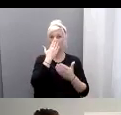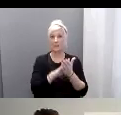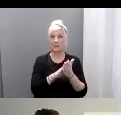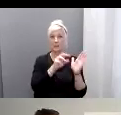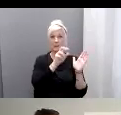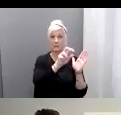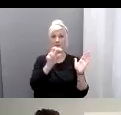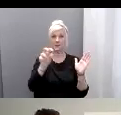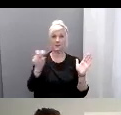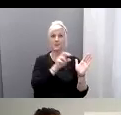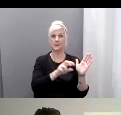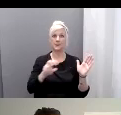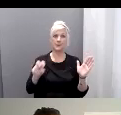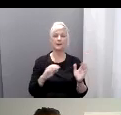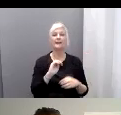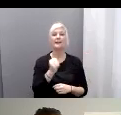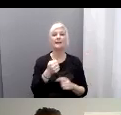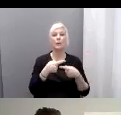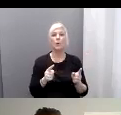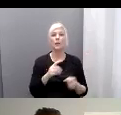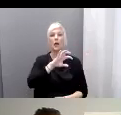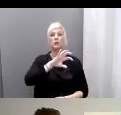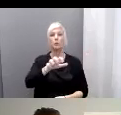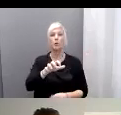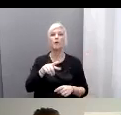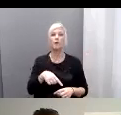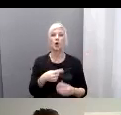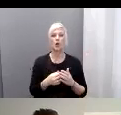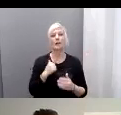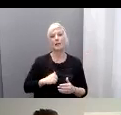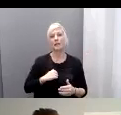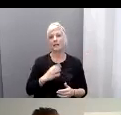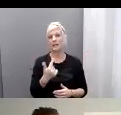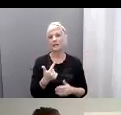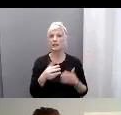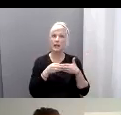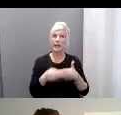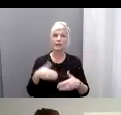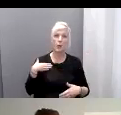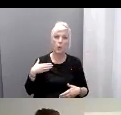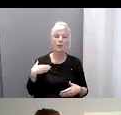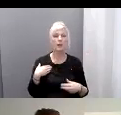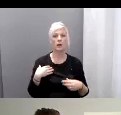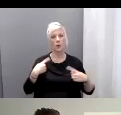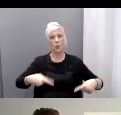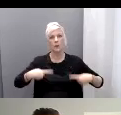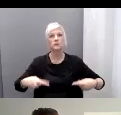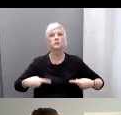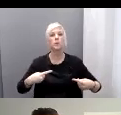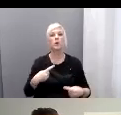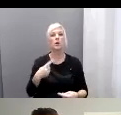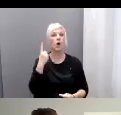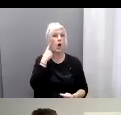9 olika symboler för tillgänglighet. Till exempel en ledarhund, en rullstol och ett öra som är